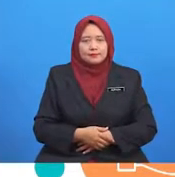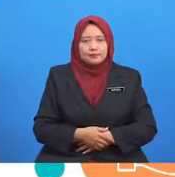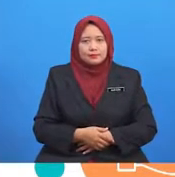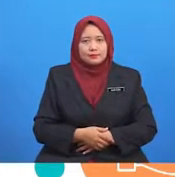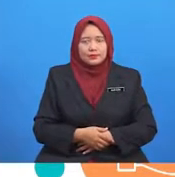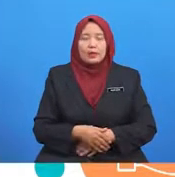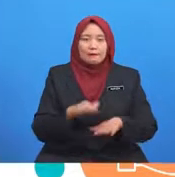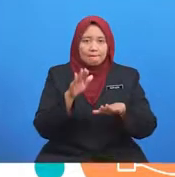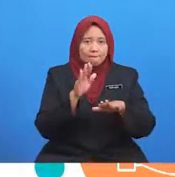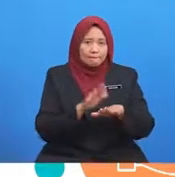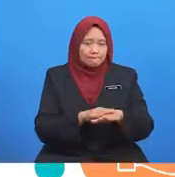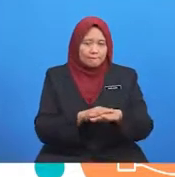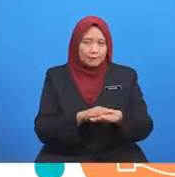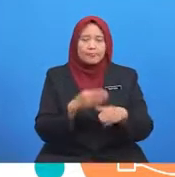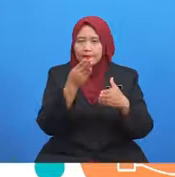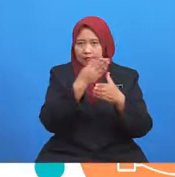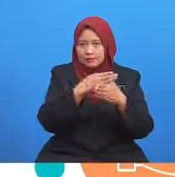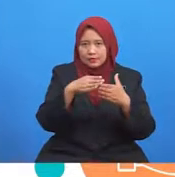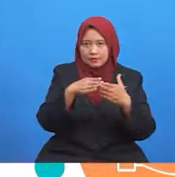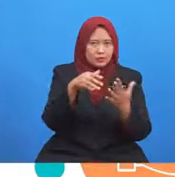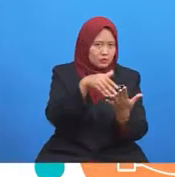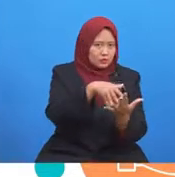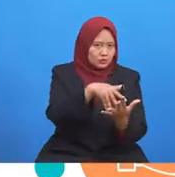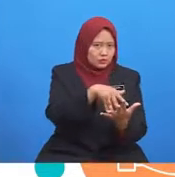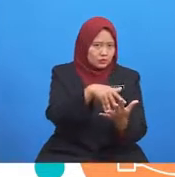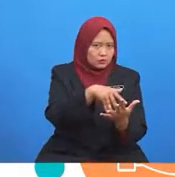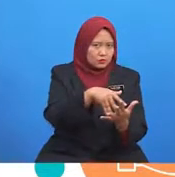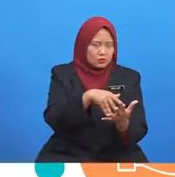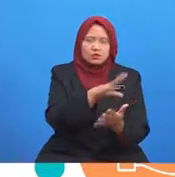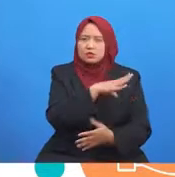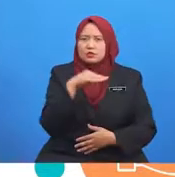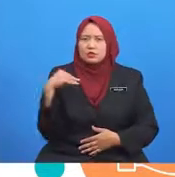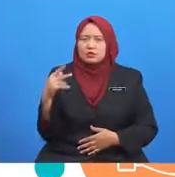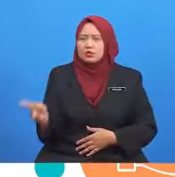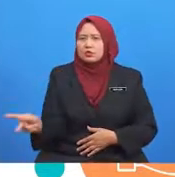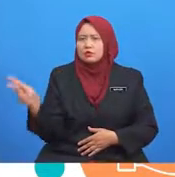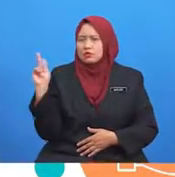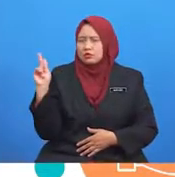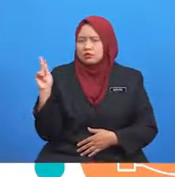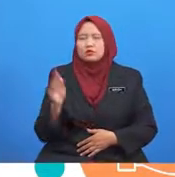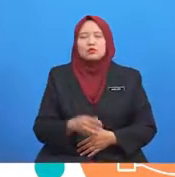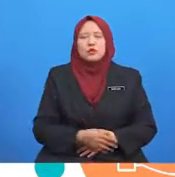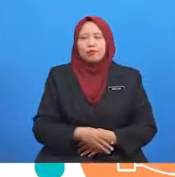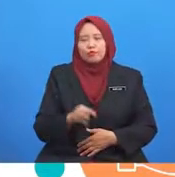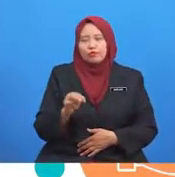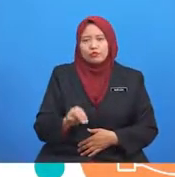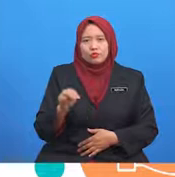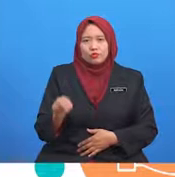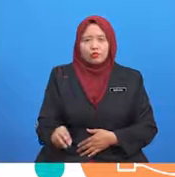Pada bahagian kekuatan dan kelemahan produk sedia ada, murid perlu